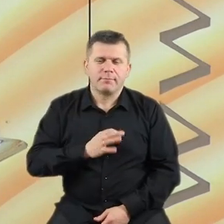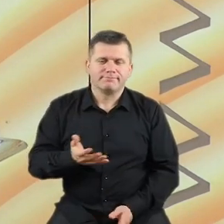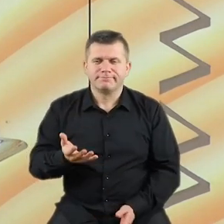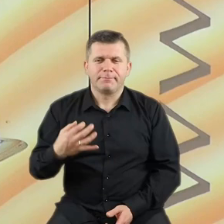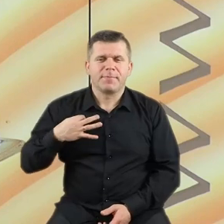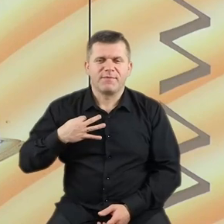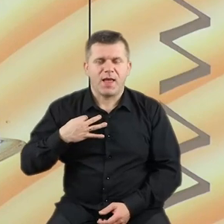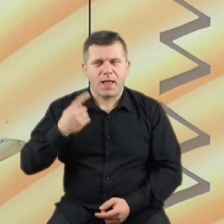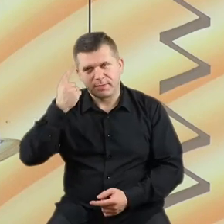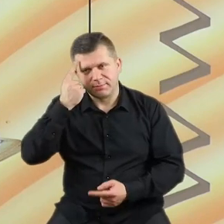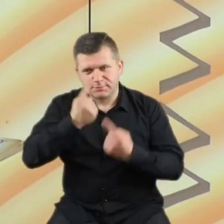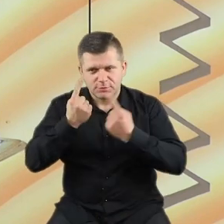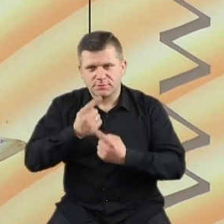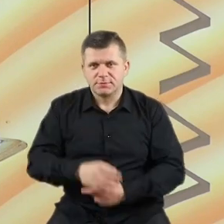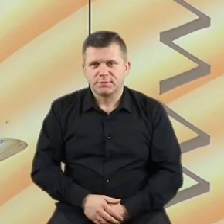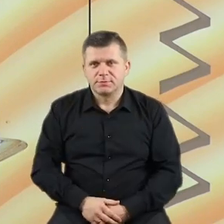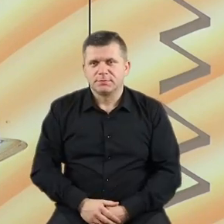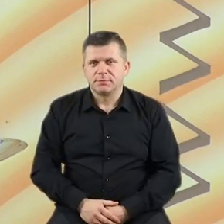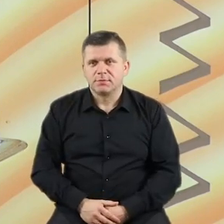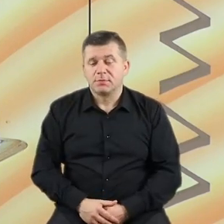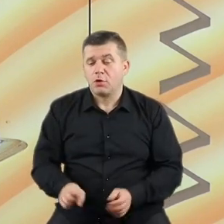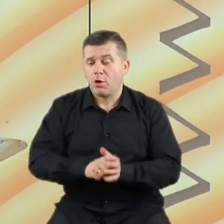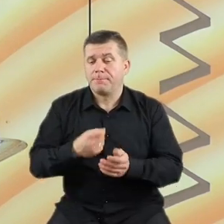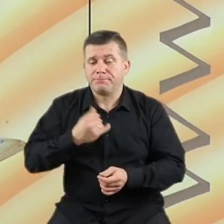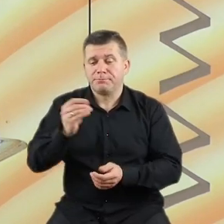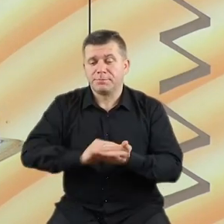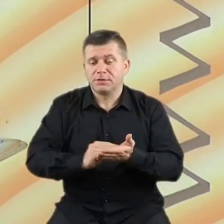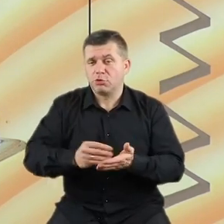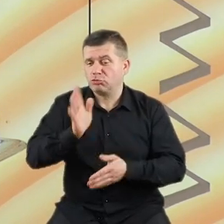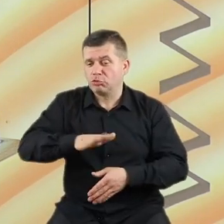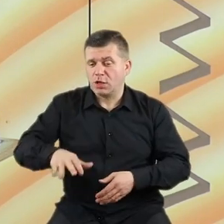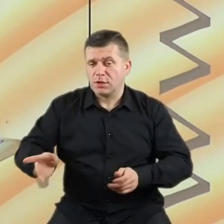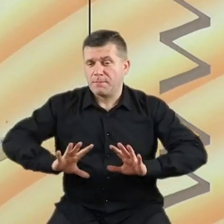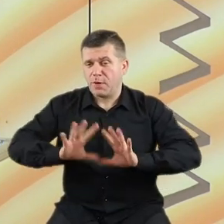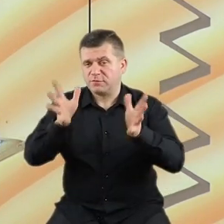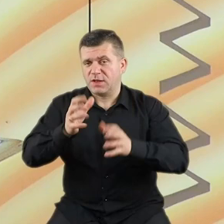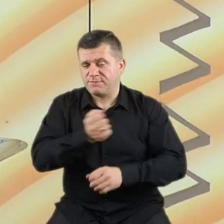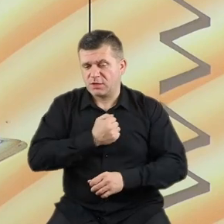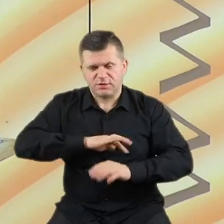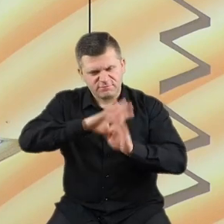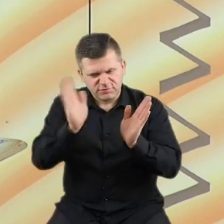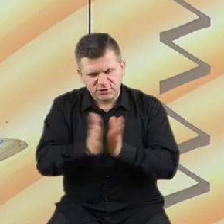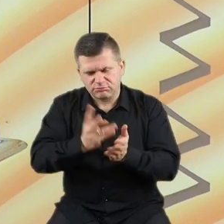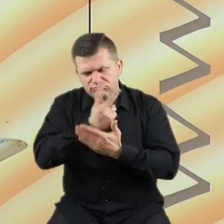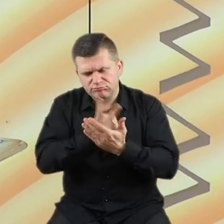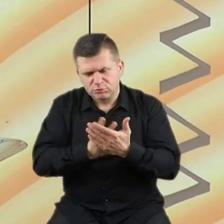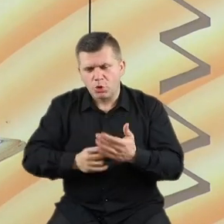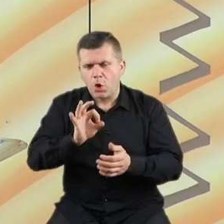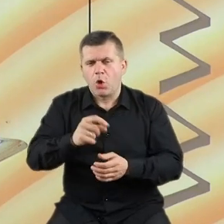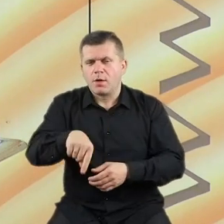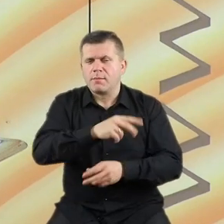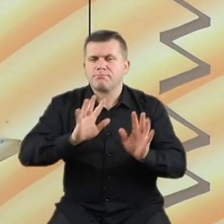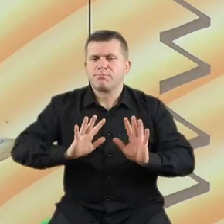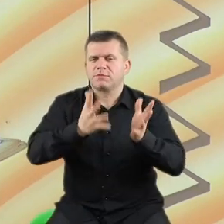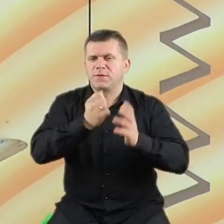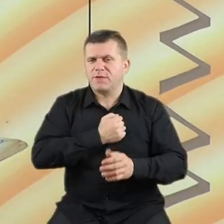zupełnie prywatne historie. Ale muszę powiedzieć, że odkąd pisałam o dzieciach Powstania Warszawskiego i przeczytałam wszystko, co się da o powstaniu, znaczy wszystko to nie,